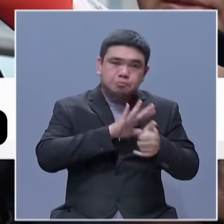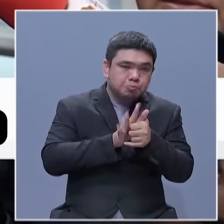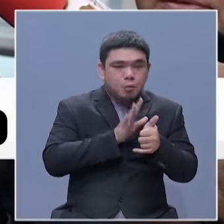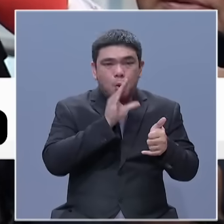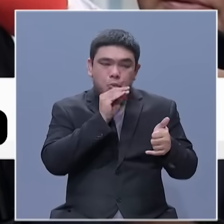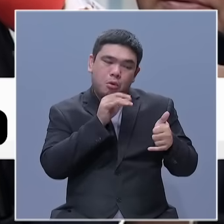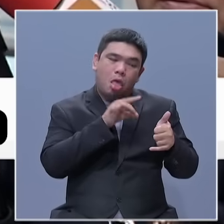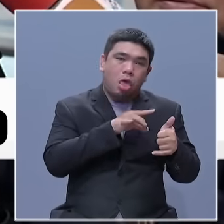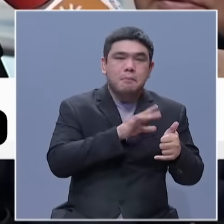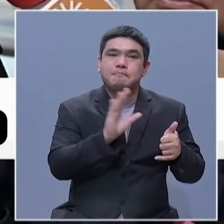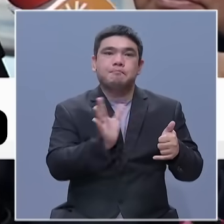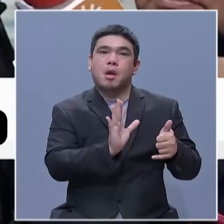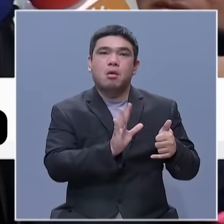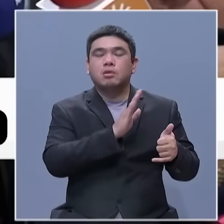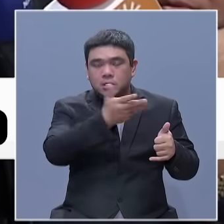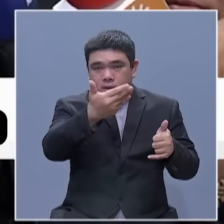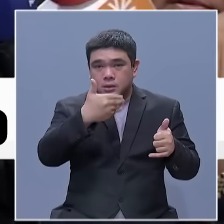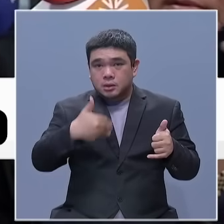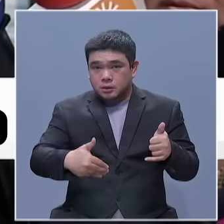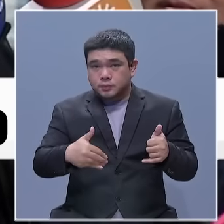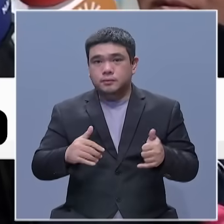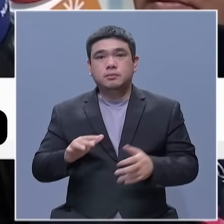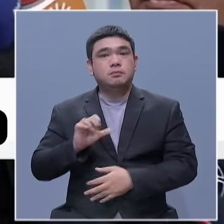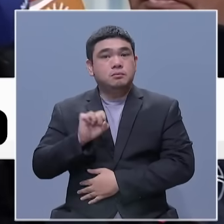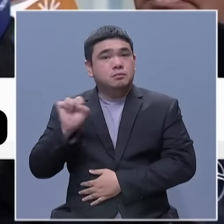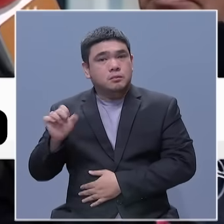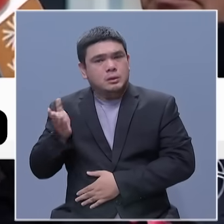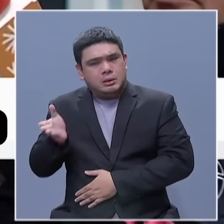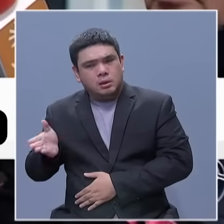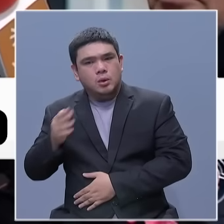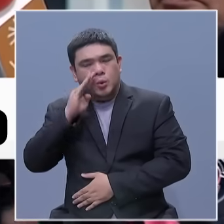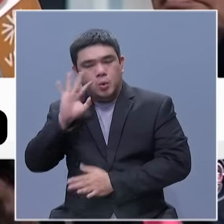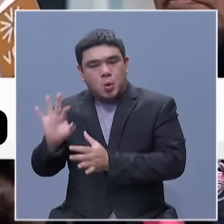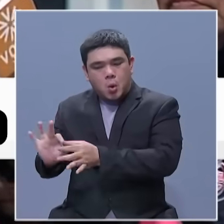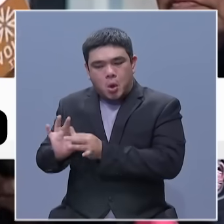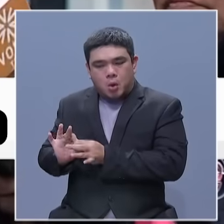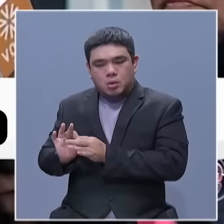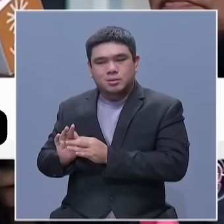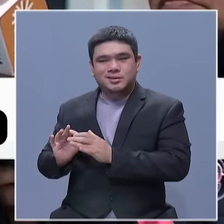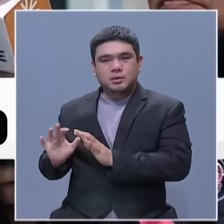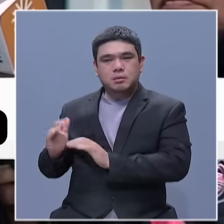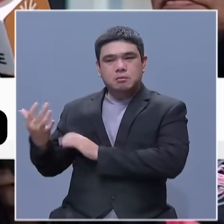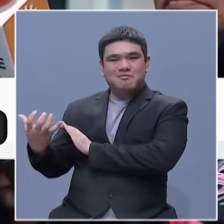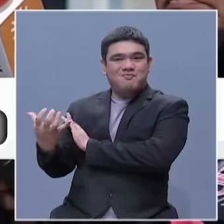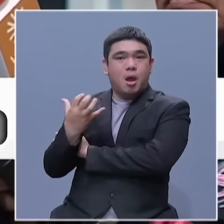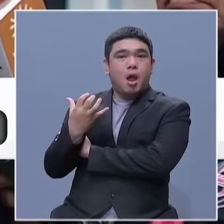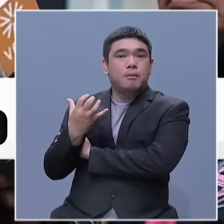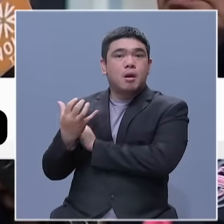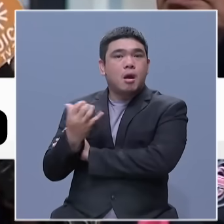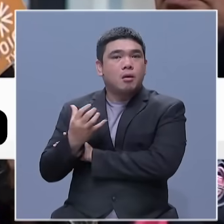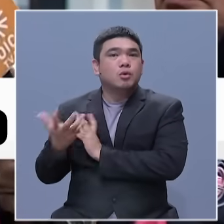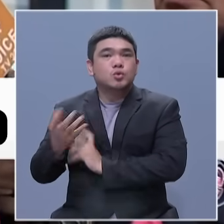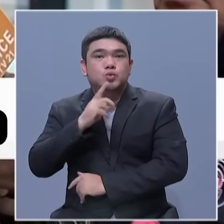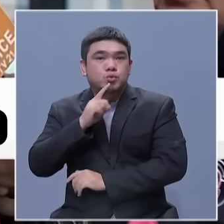ามเลยนะ ถูกต้อง ใช่ไหม สสจะทำแบบนี้ไม่ได ้เออแต่อีกมุมนึงที่มันเป็นดาบสองคมคือมันจะมาพันตัวพรรคก้าวไกลเองว่